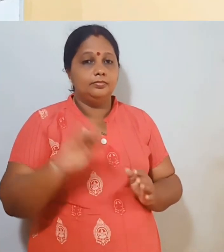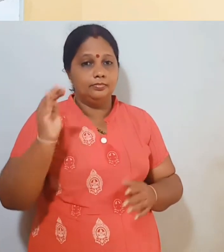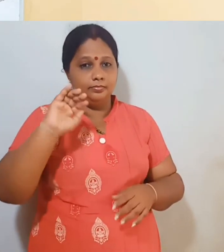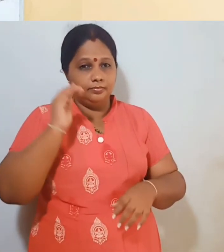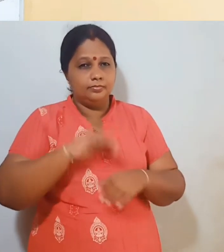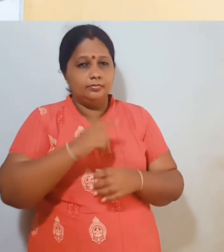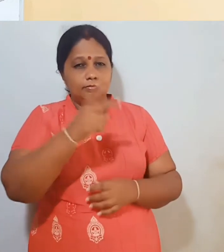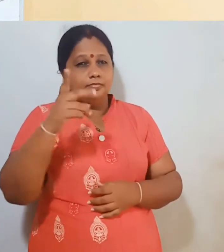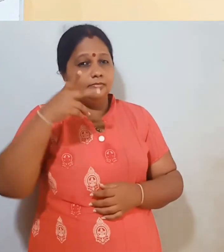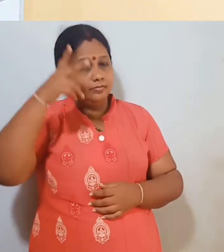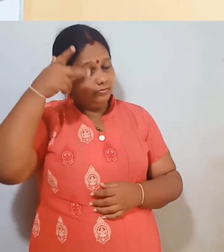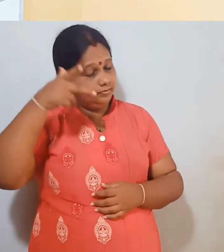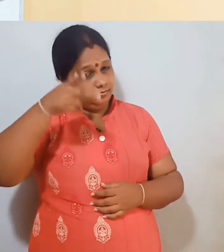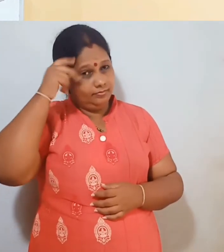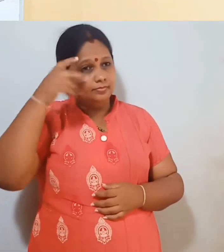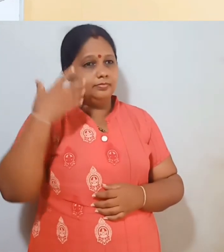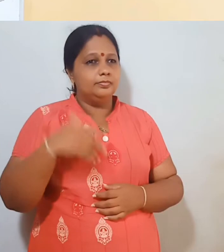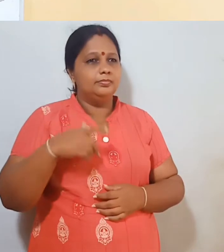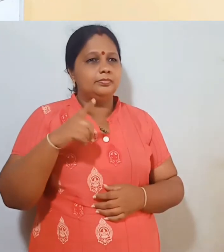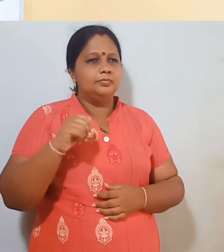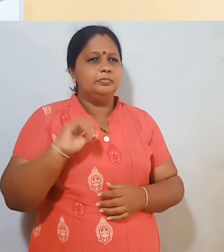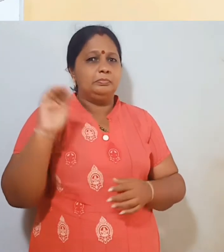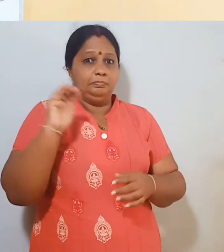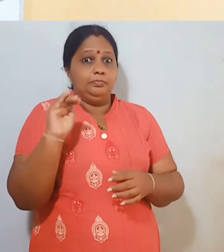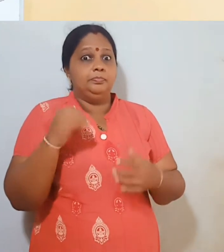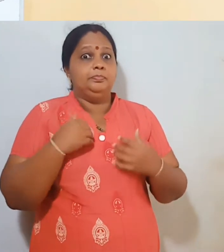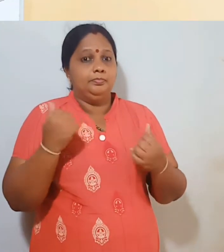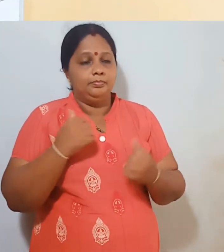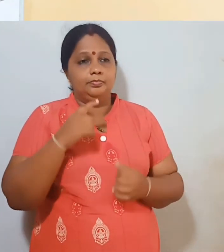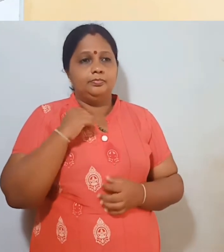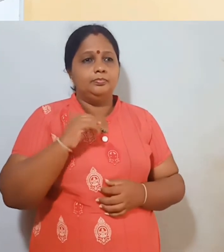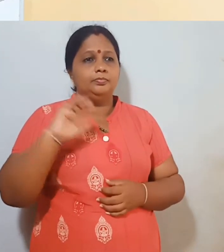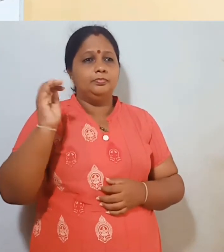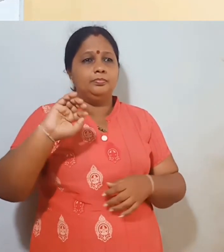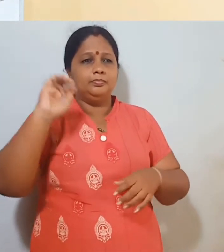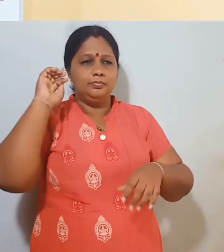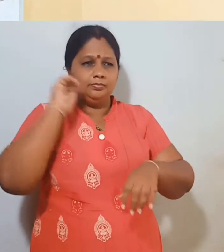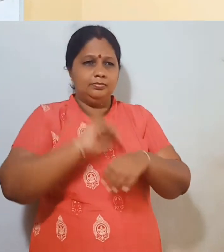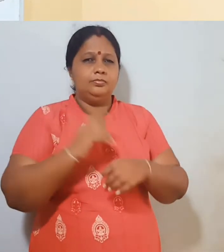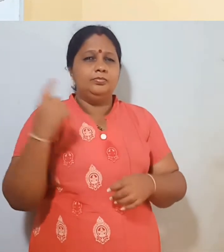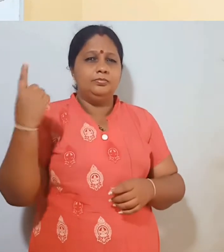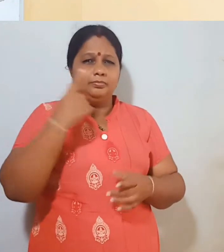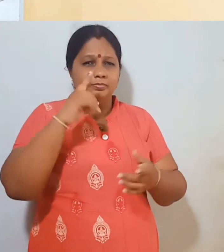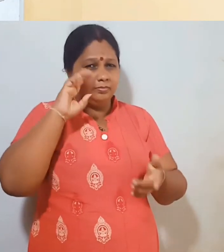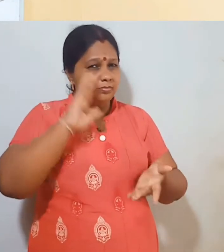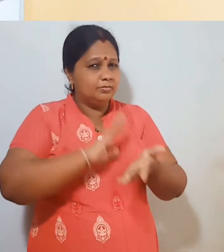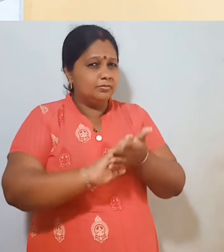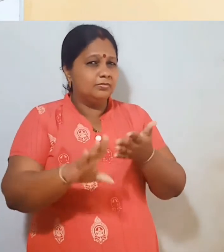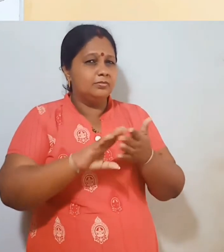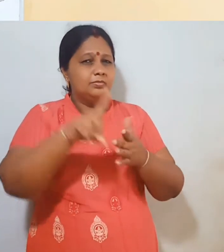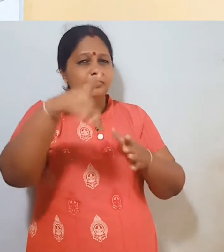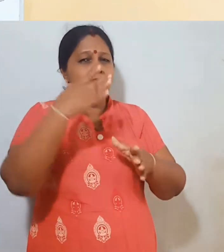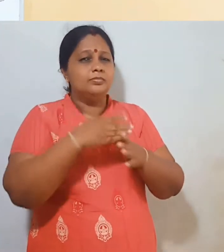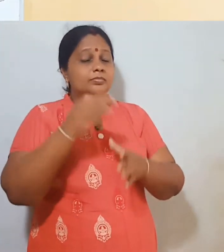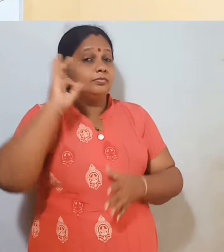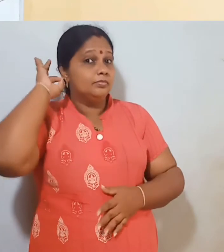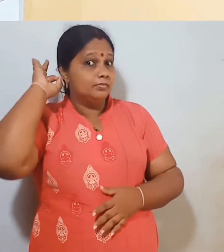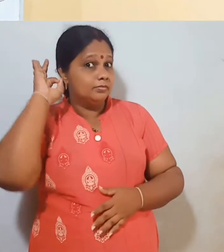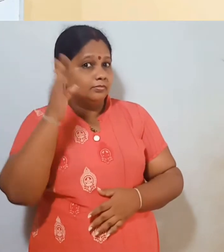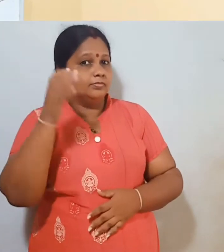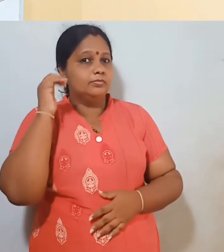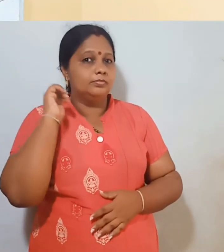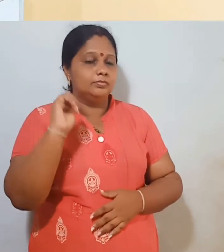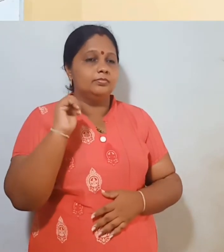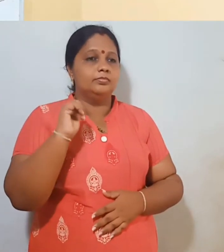பாம்பு கடி என்றாலே எல்லாருக்கும் ஒரு பயம். பாம்பு கடிக்கு செய்கிற முதல் உதவியில நீங்க செய்ய வேண்டிய மிக மிக